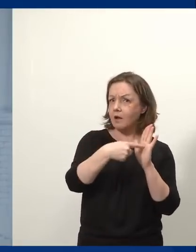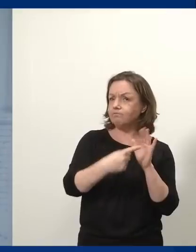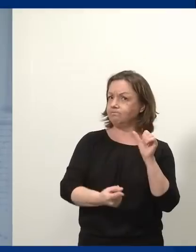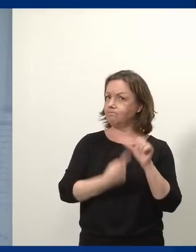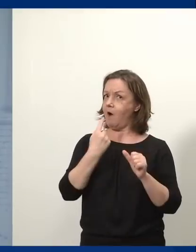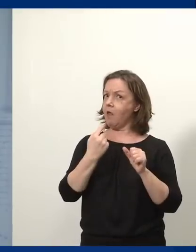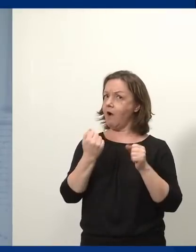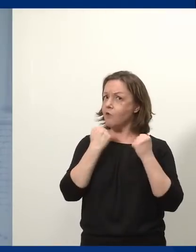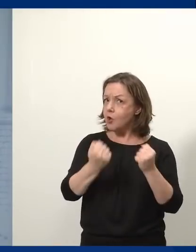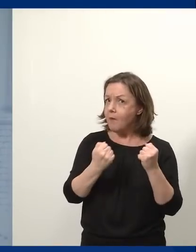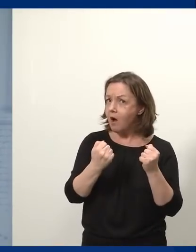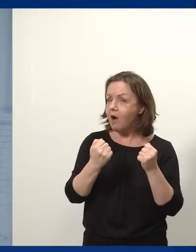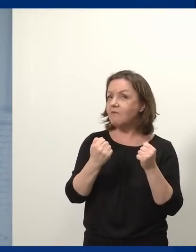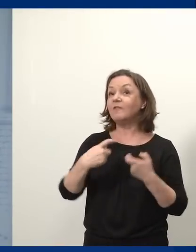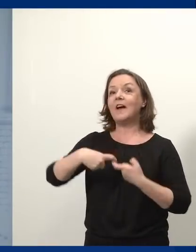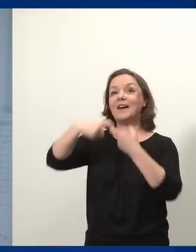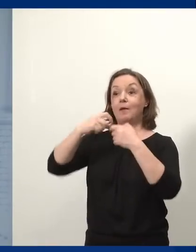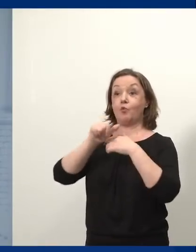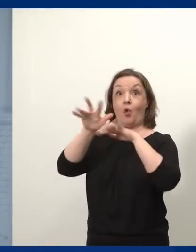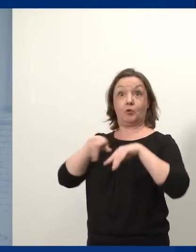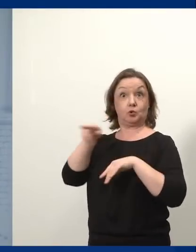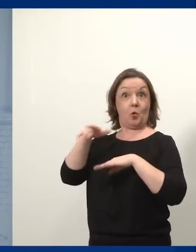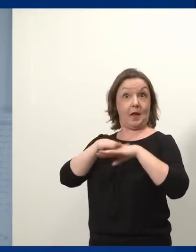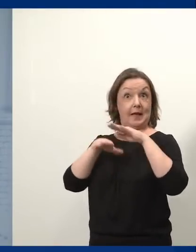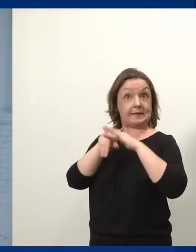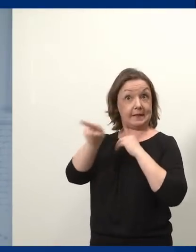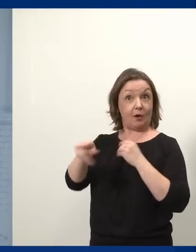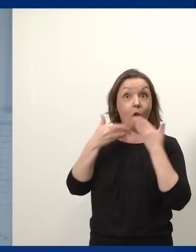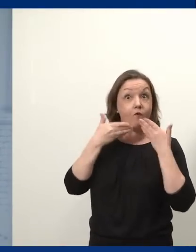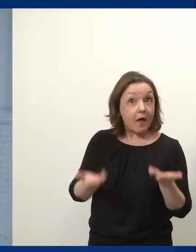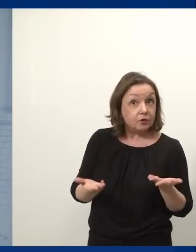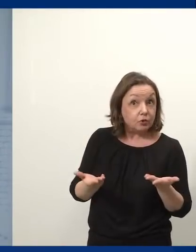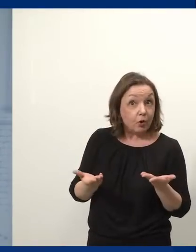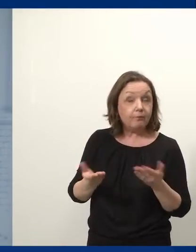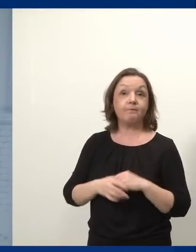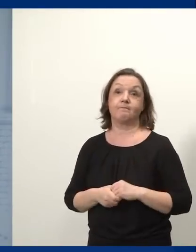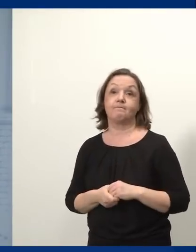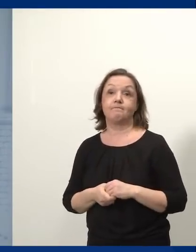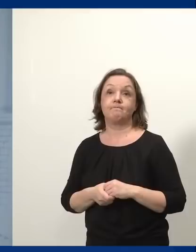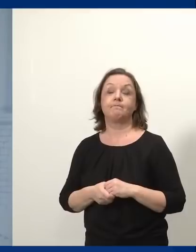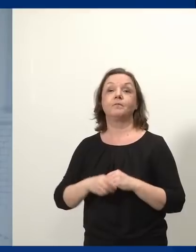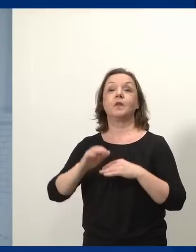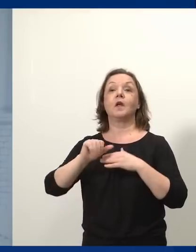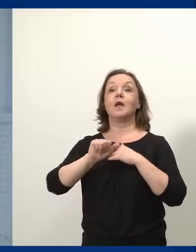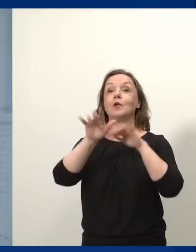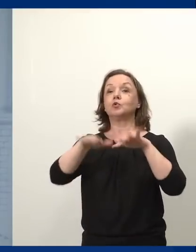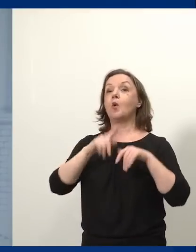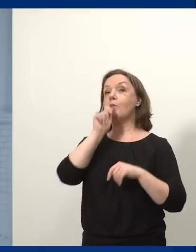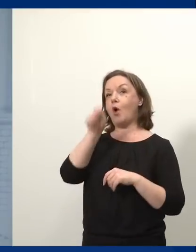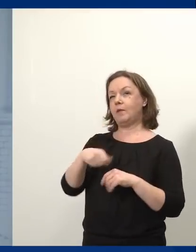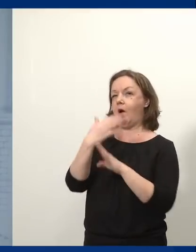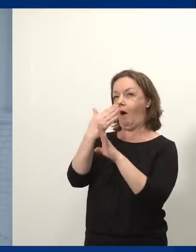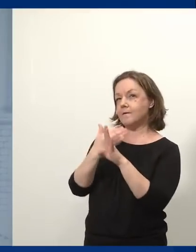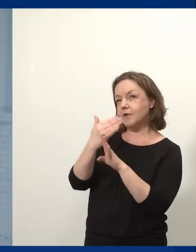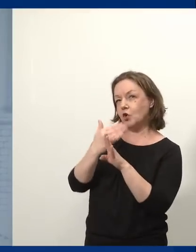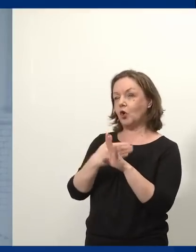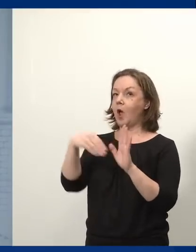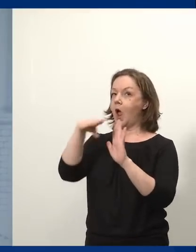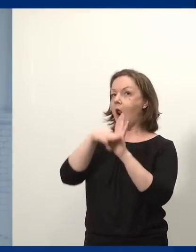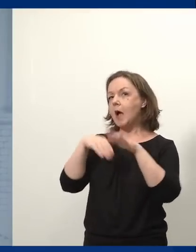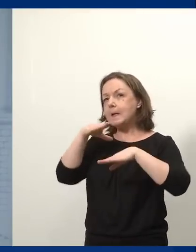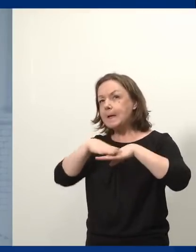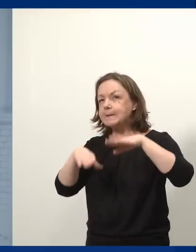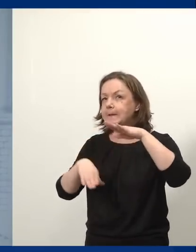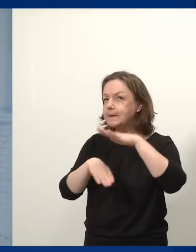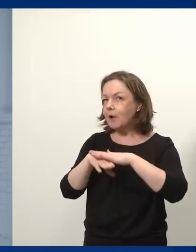ovat kuitenkin riippuvaisia eduskunnan käsittelystä ja hyväksymisestä. Eduskunnan puhemies on arvioinut, että lain käsittelyyn